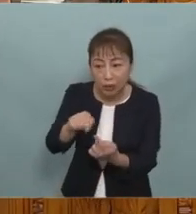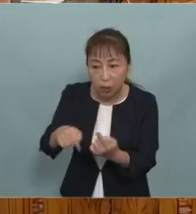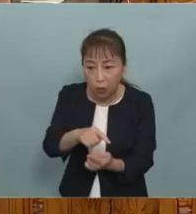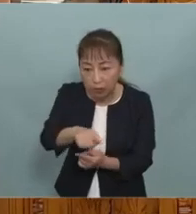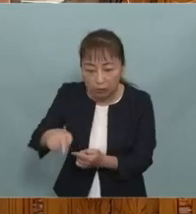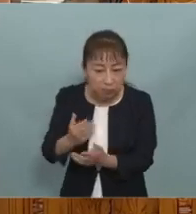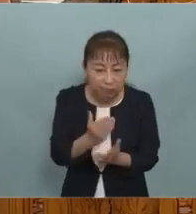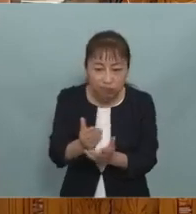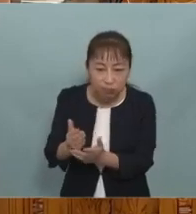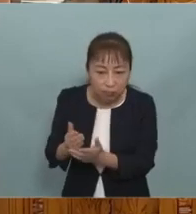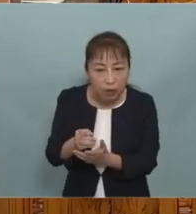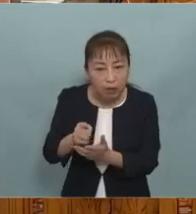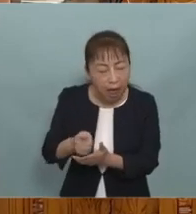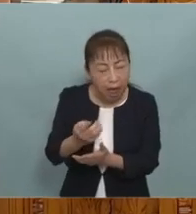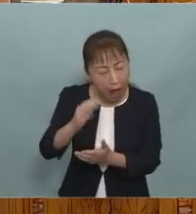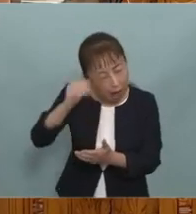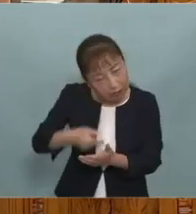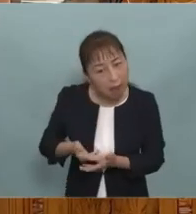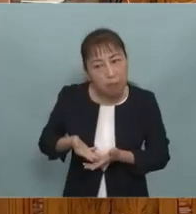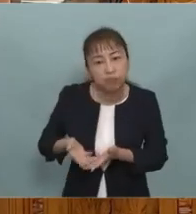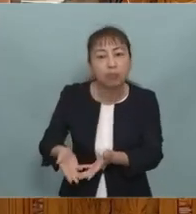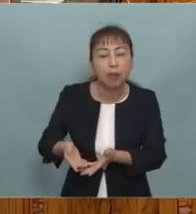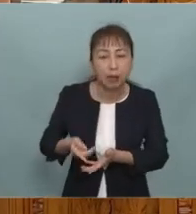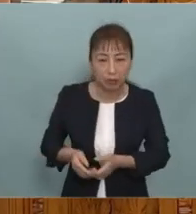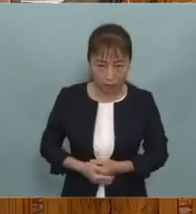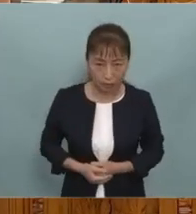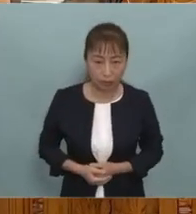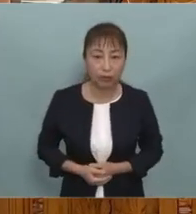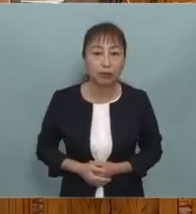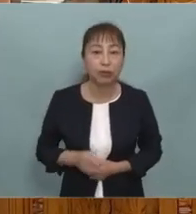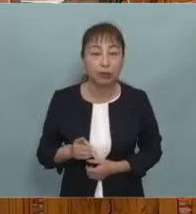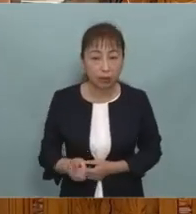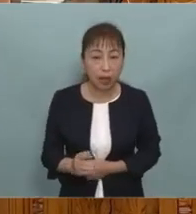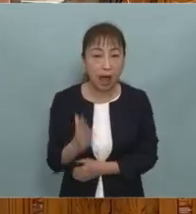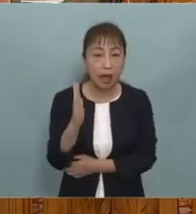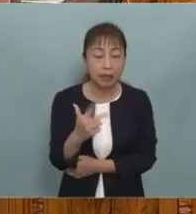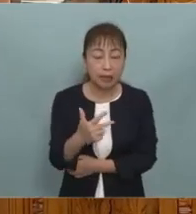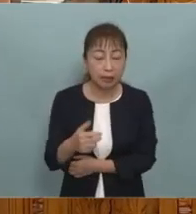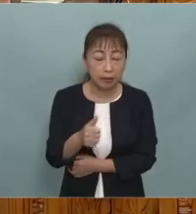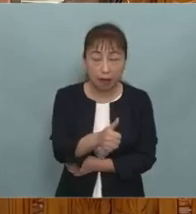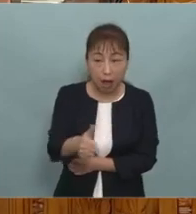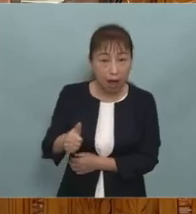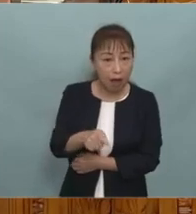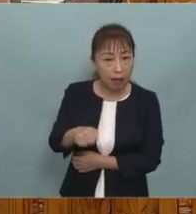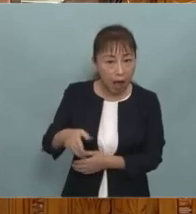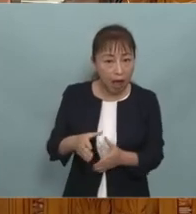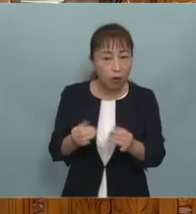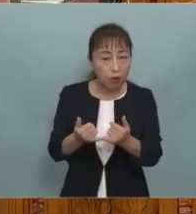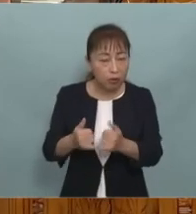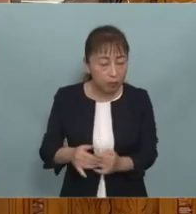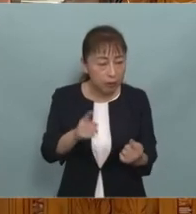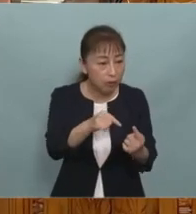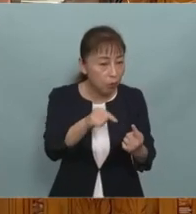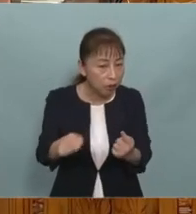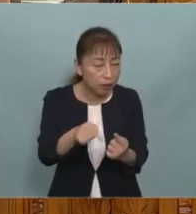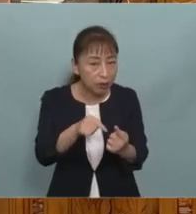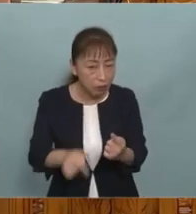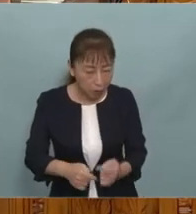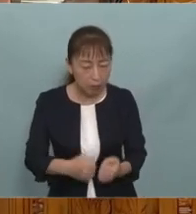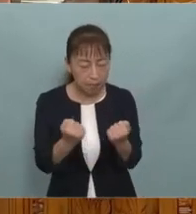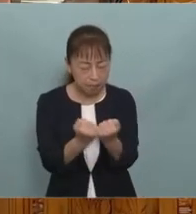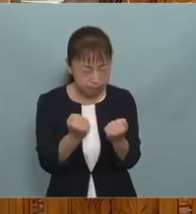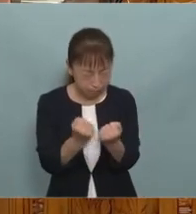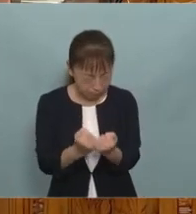官の確率に全力を上げますそれぞれの政治家が国民1人と誠実に